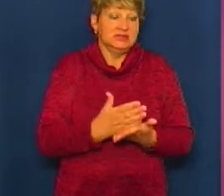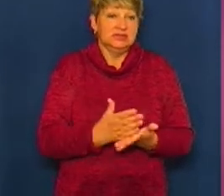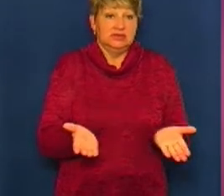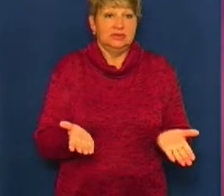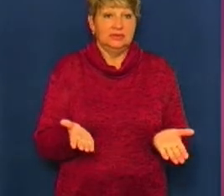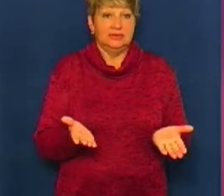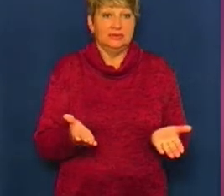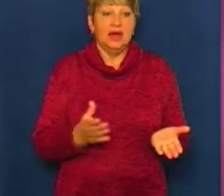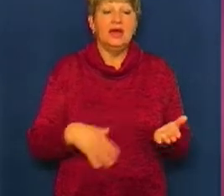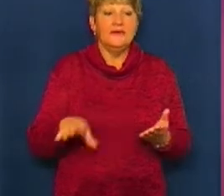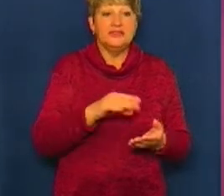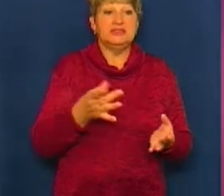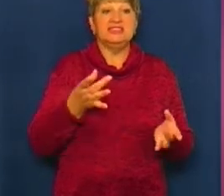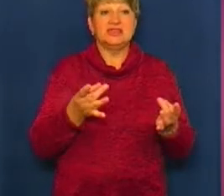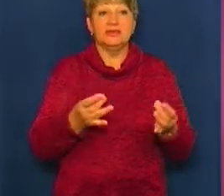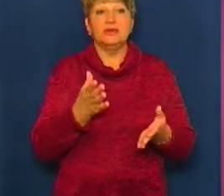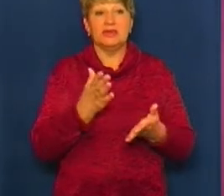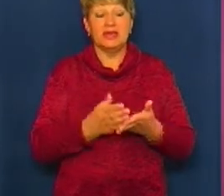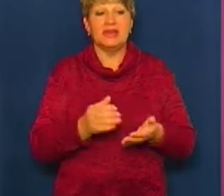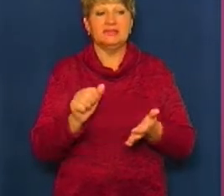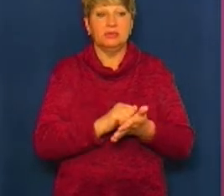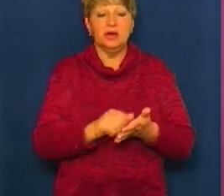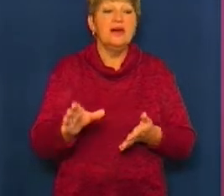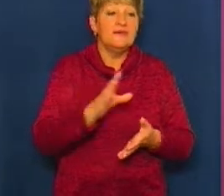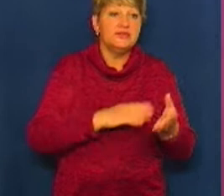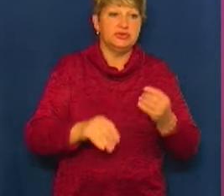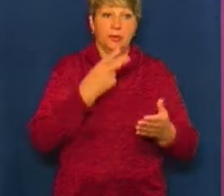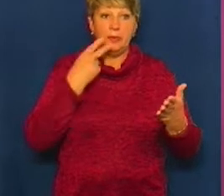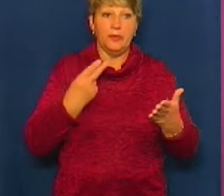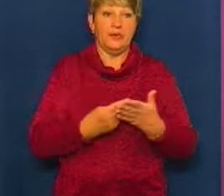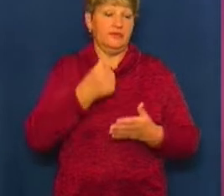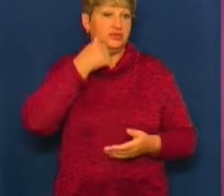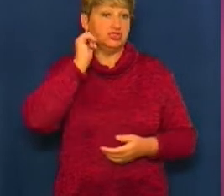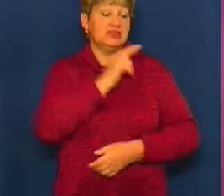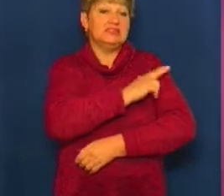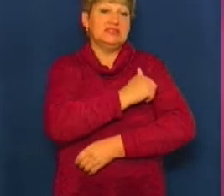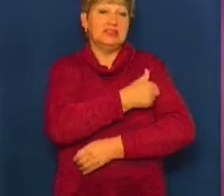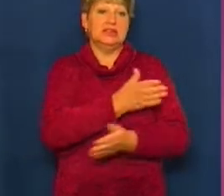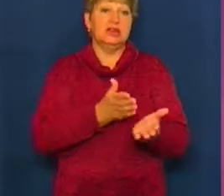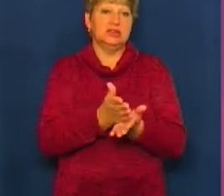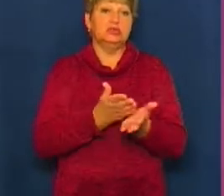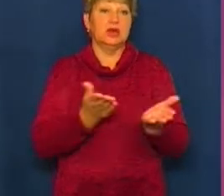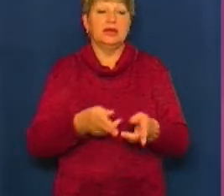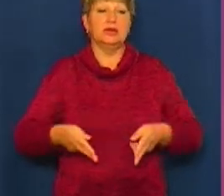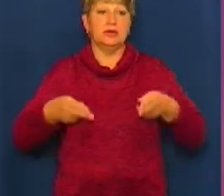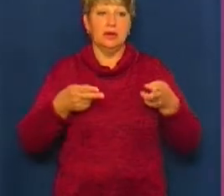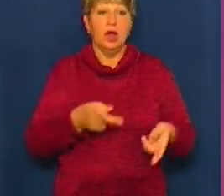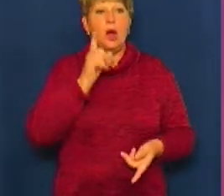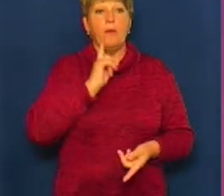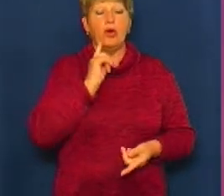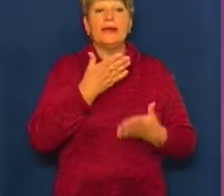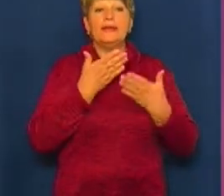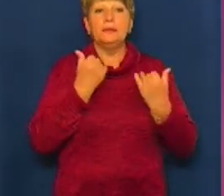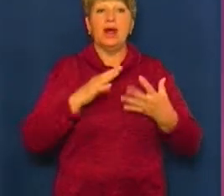На всю сировину є сертифікати. Ми вчора все це передоставили санітарній службі, яка до нас прийшла. Поки нема